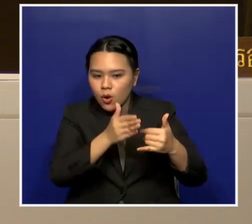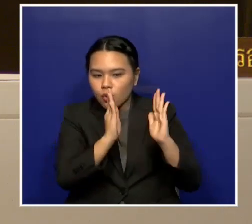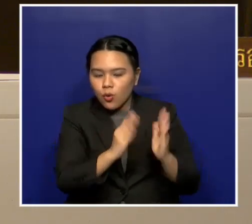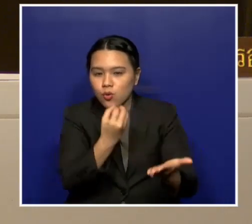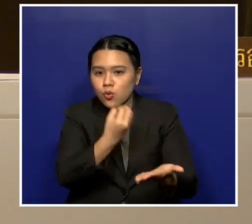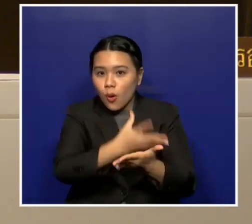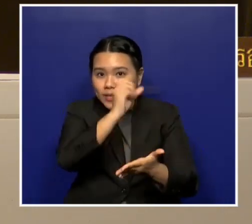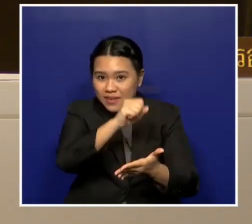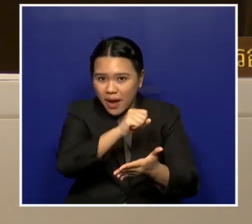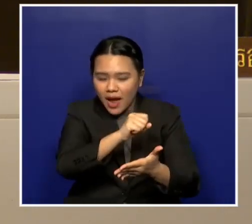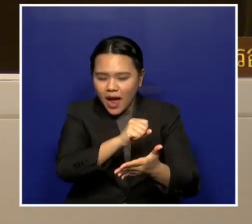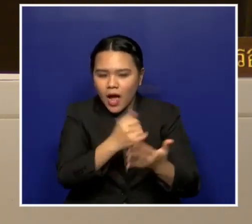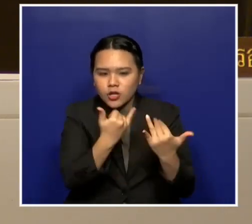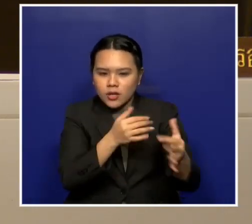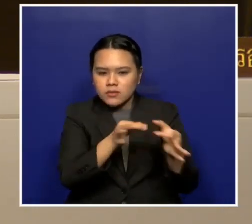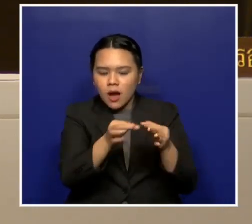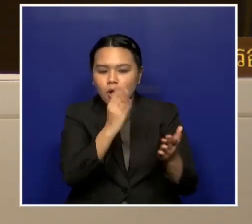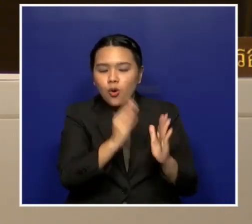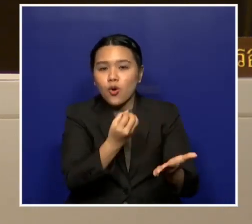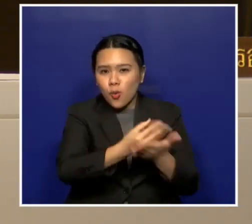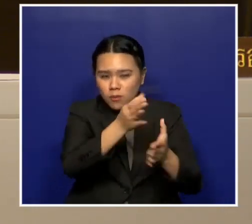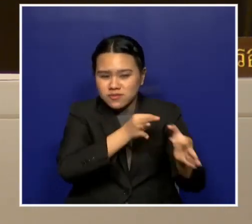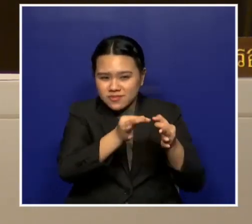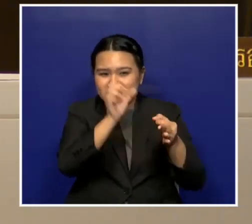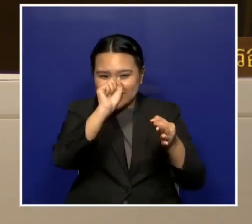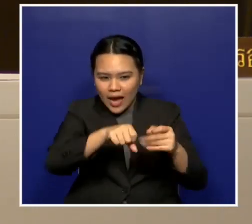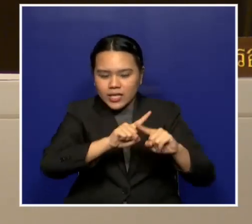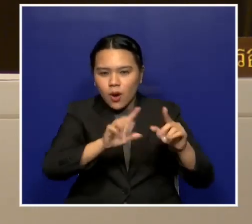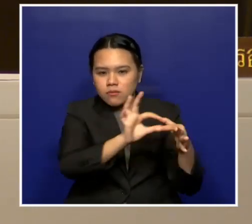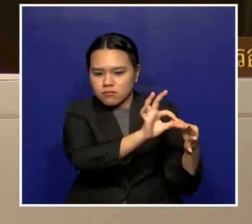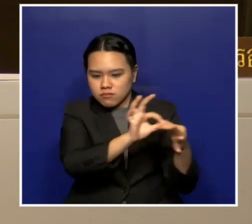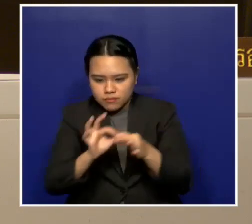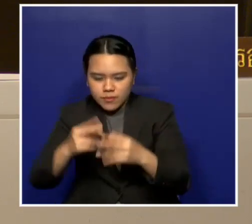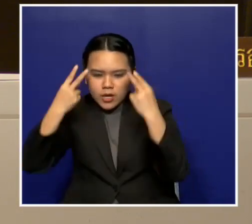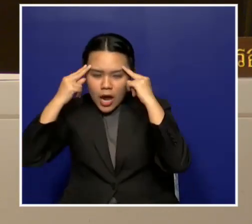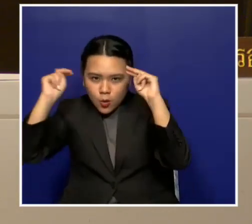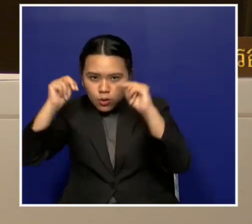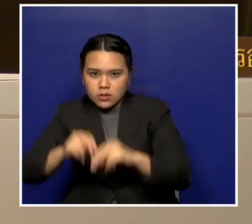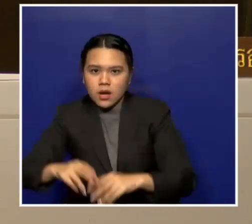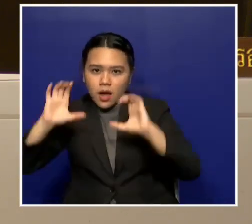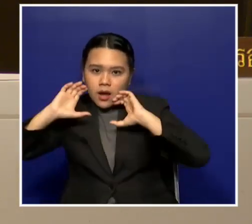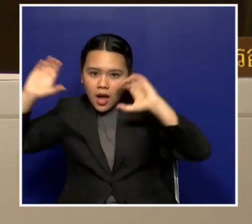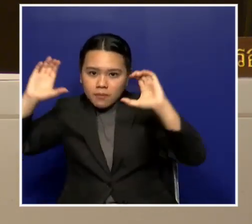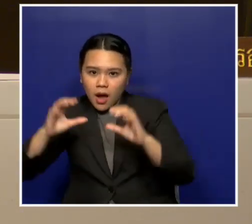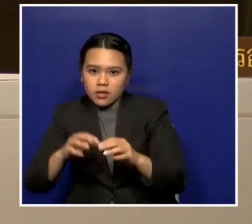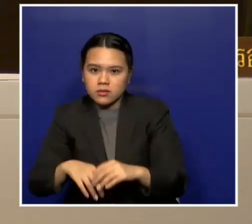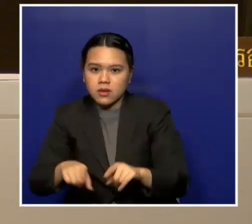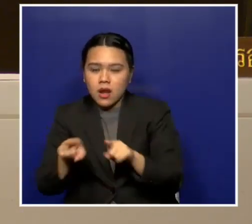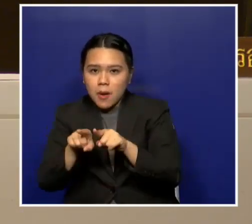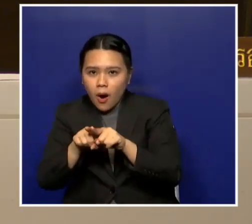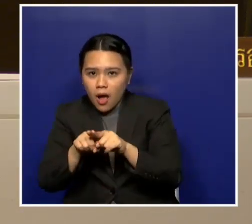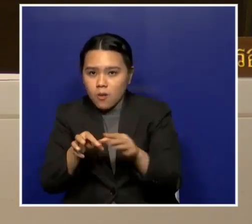กับท่านนายกที่ท่านจะมาไม่ไว้วางใจนายกไม่ไว้วางใจรัฐบาลยังไงตรงนี้นะครับเวลาท่านมีจำกัดแล้วนะครับ